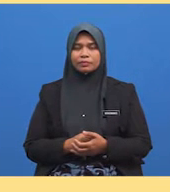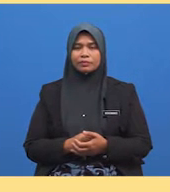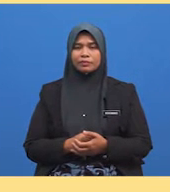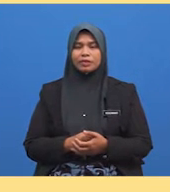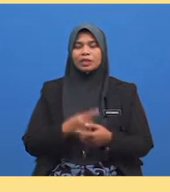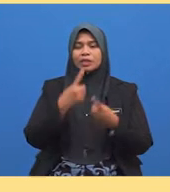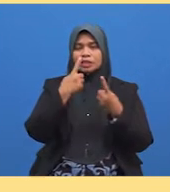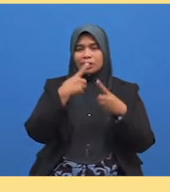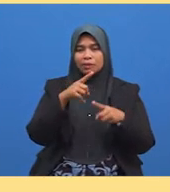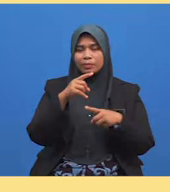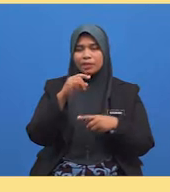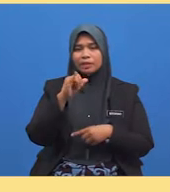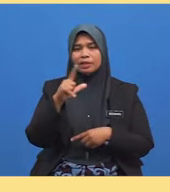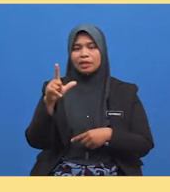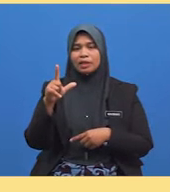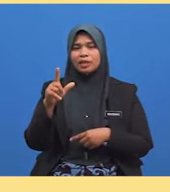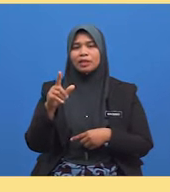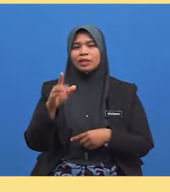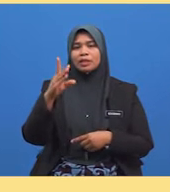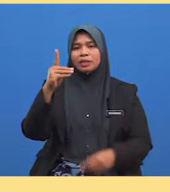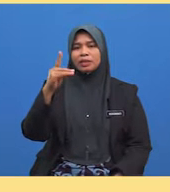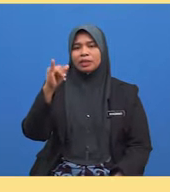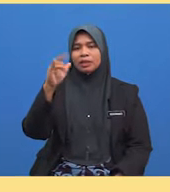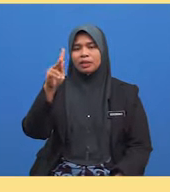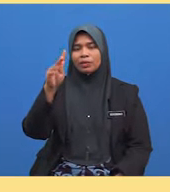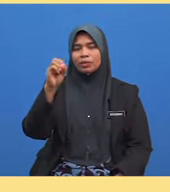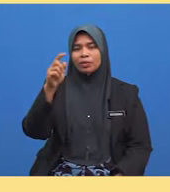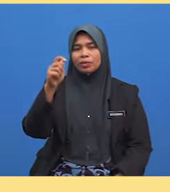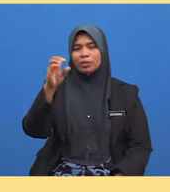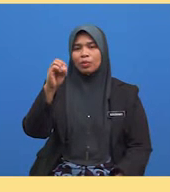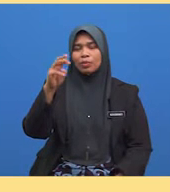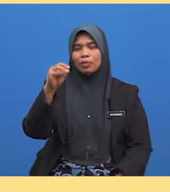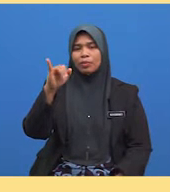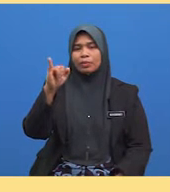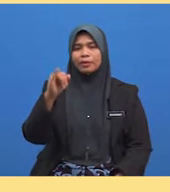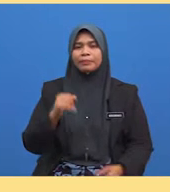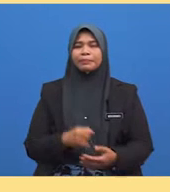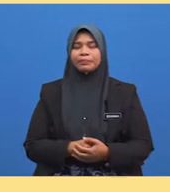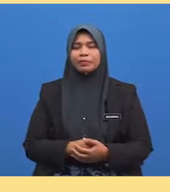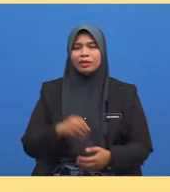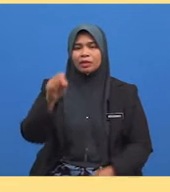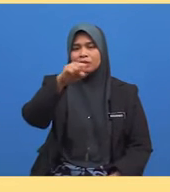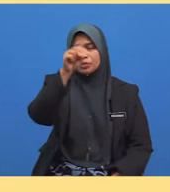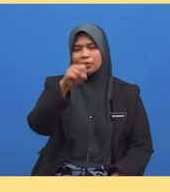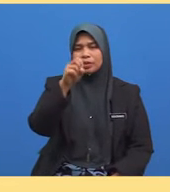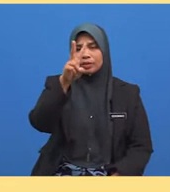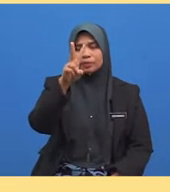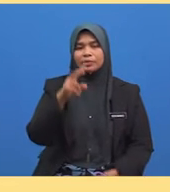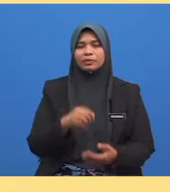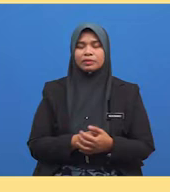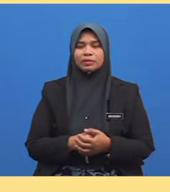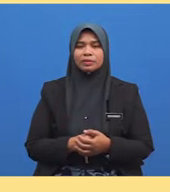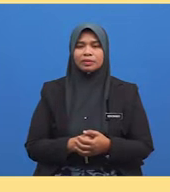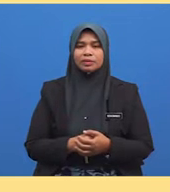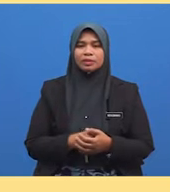Ya, jawapannya kekunci dichotomy. Untuk soalan seterusnya,